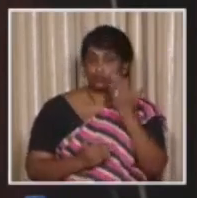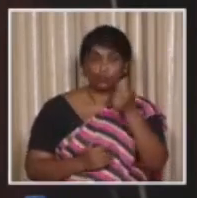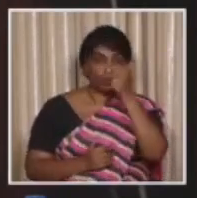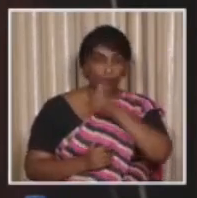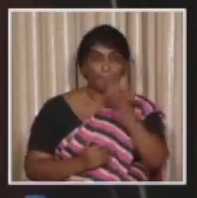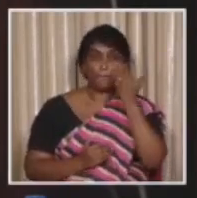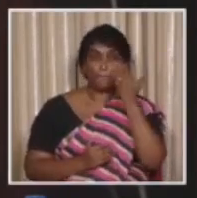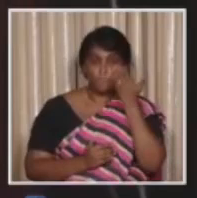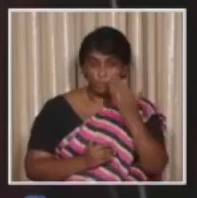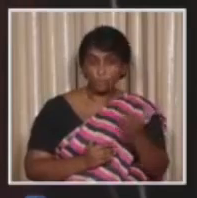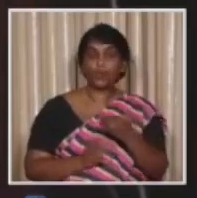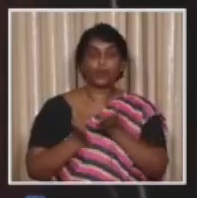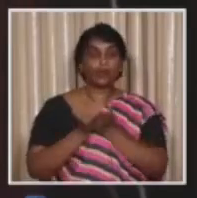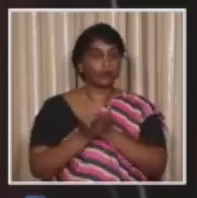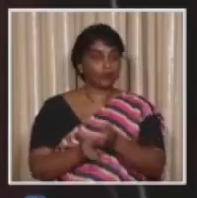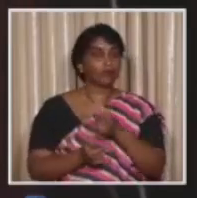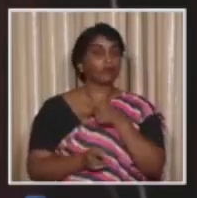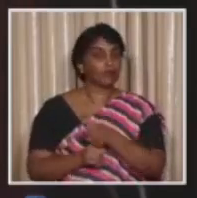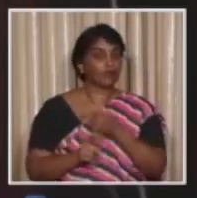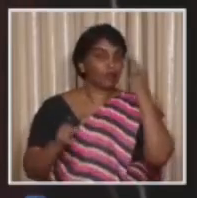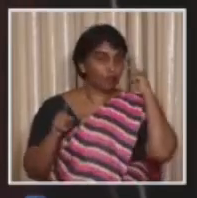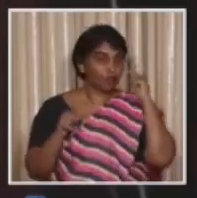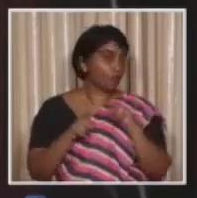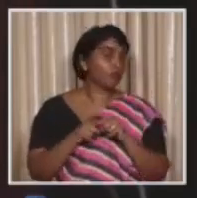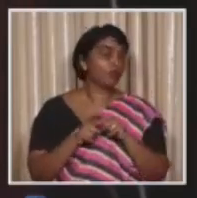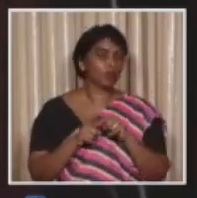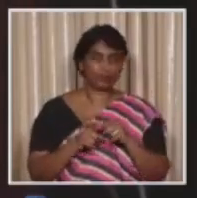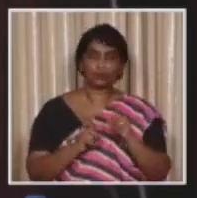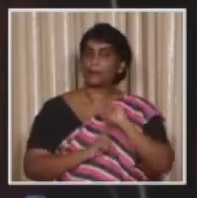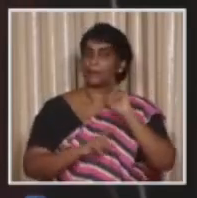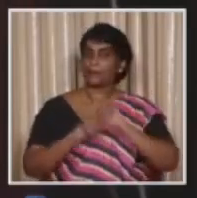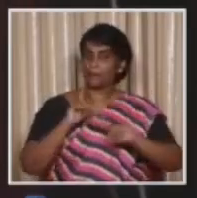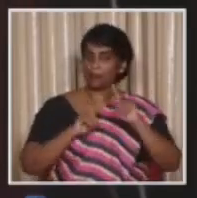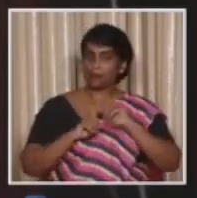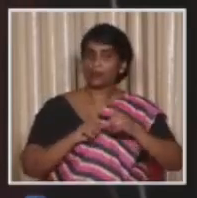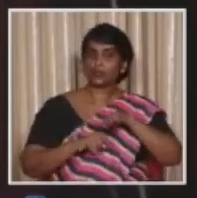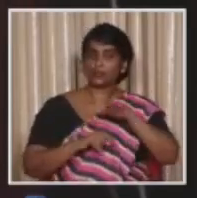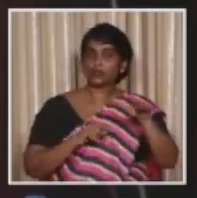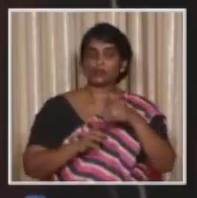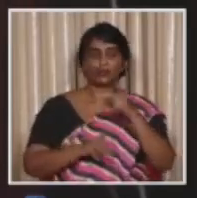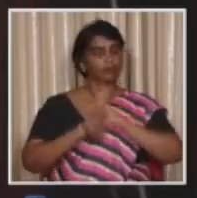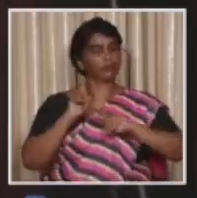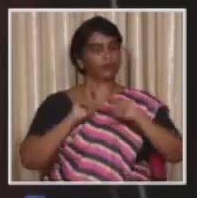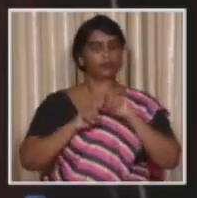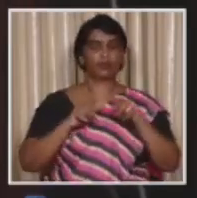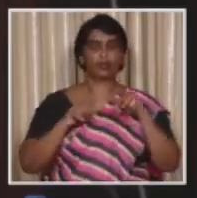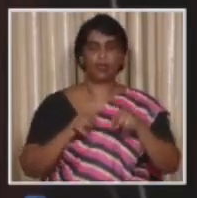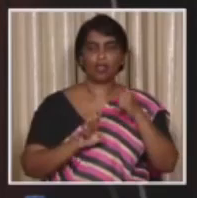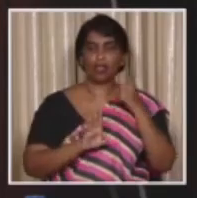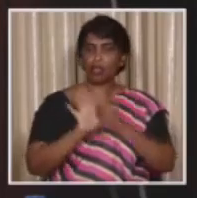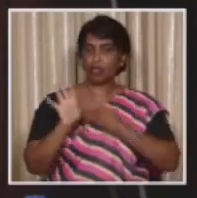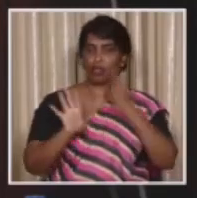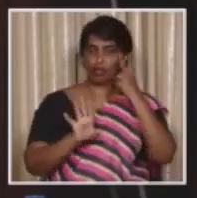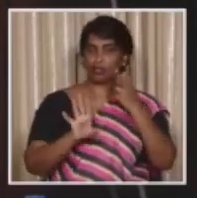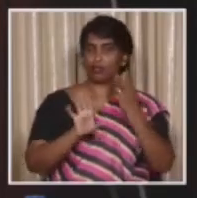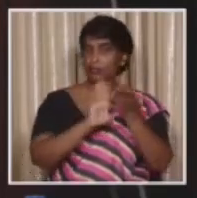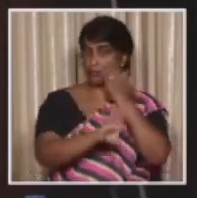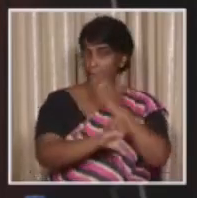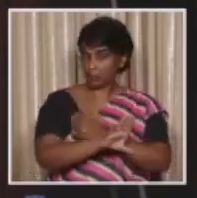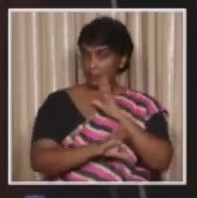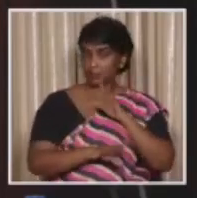පේන මේ එක්ස්ප්‍රස් බර්ල් නෞකාව සම්බන්ධ සිද්ධිය මේ පාර්ලිමේන්තුවේ සමාජයේ කතා වෙන්නේ දැන් අවුරුදු දෙකකට කලින් සිදුවෙච්ච මේ